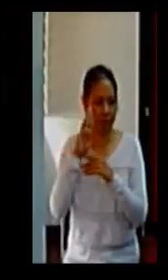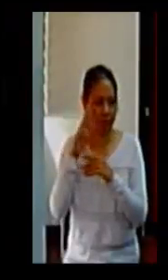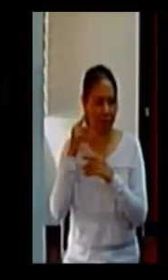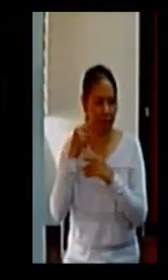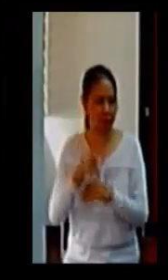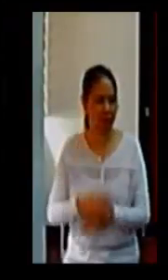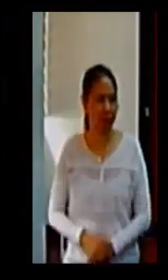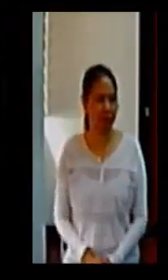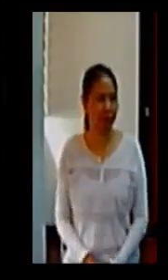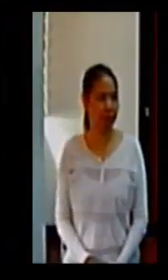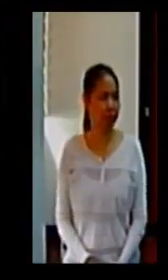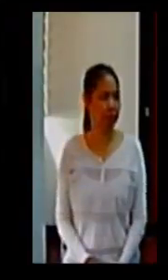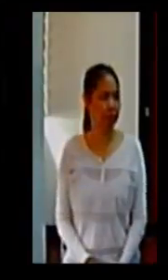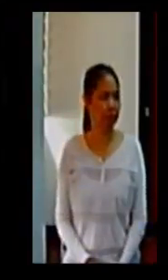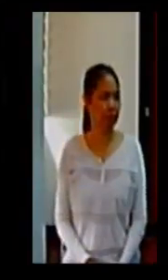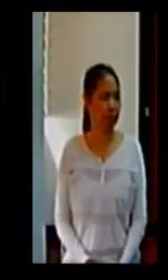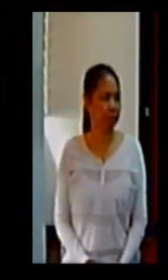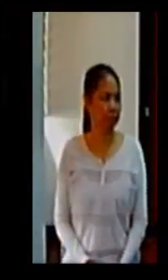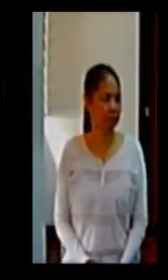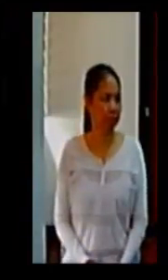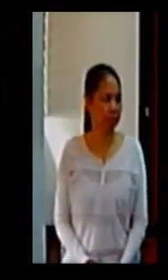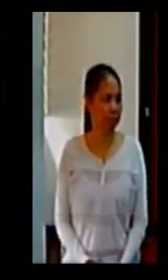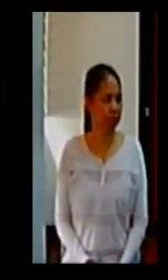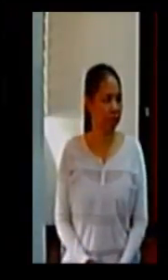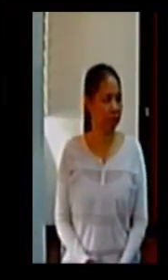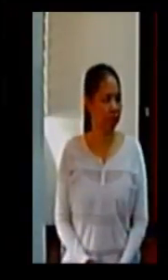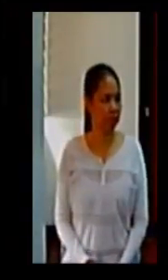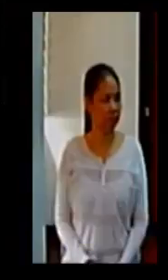Dagdag. Matinan,